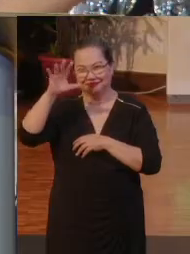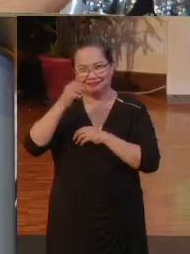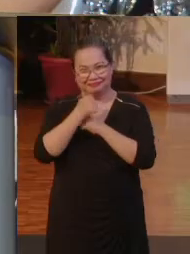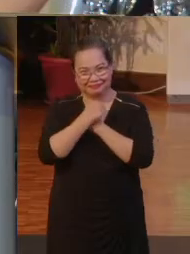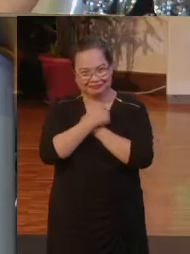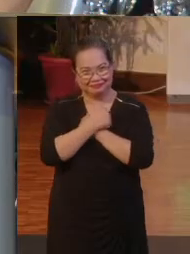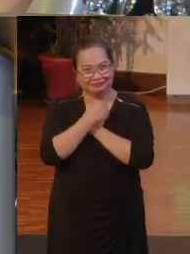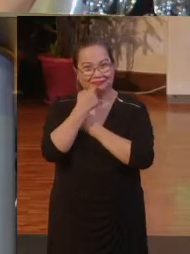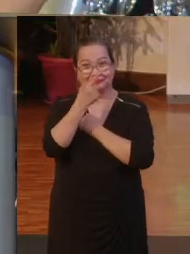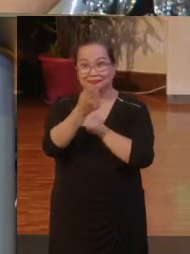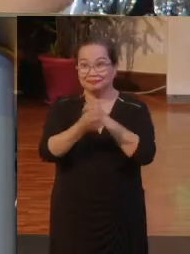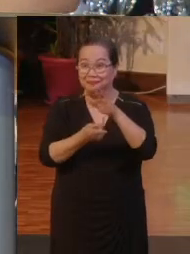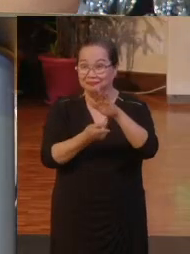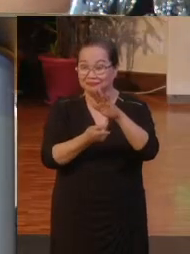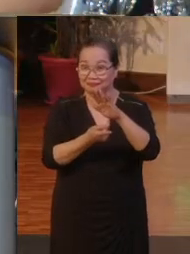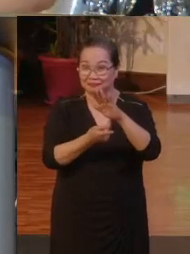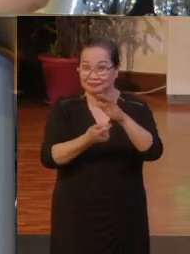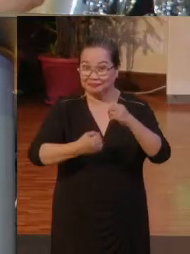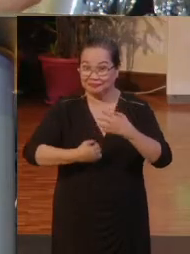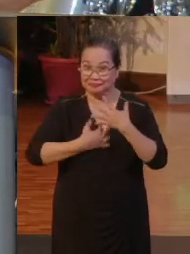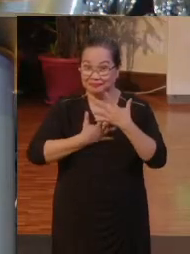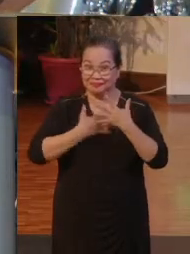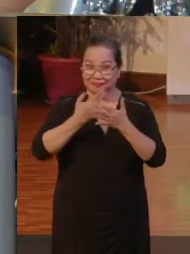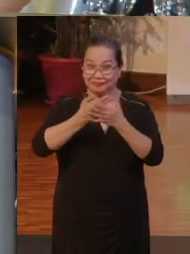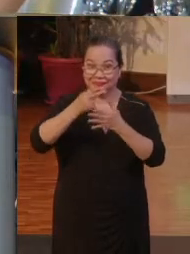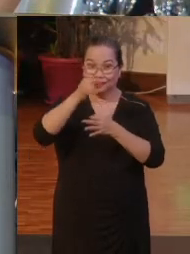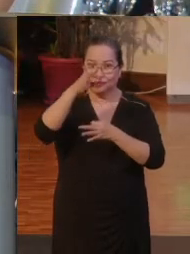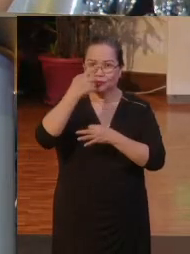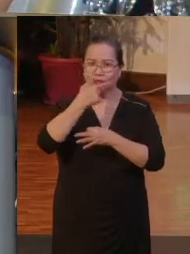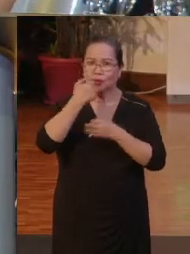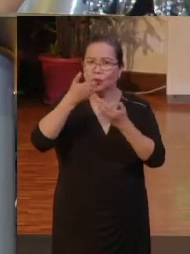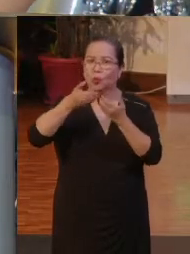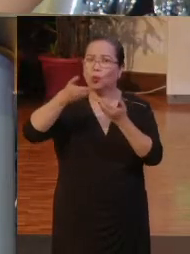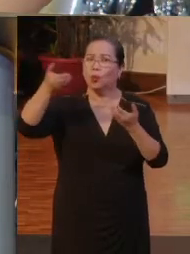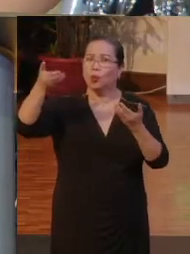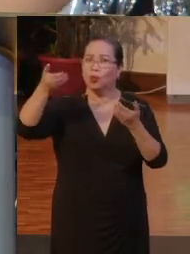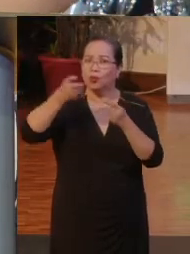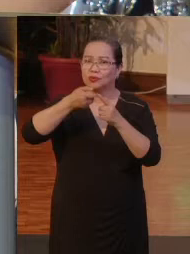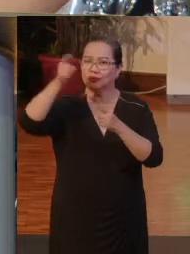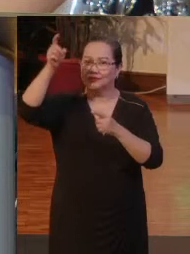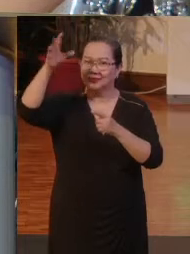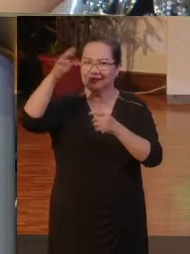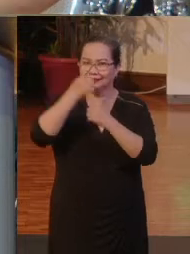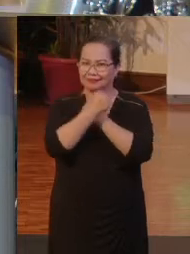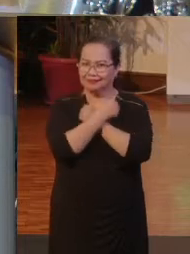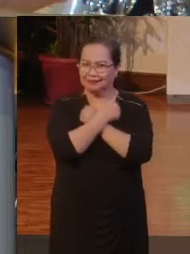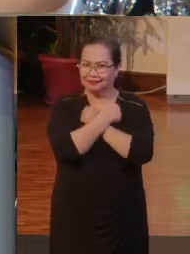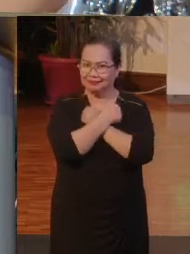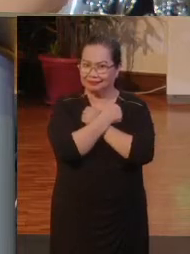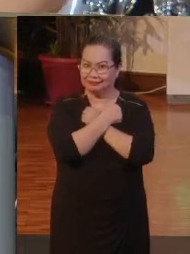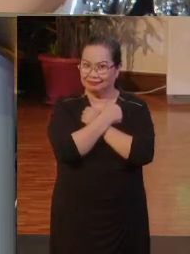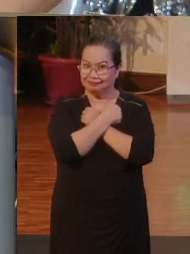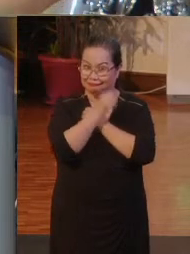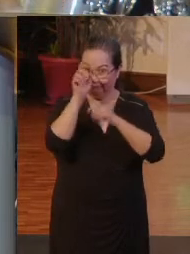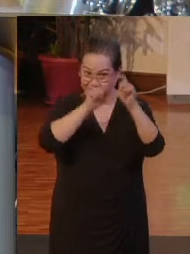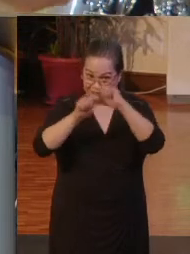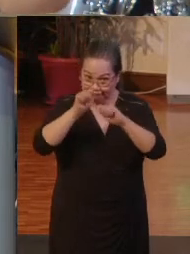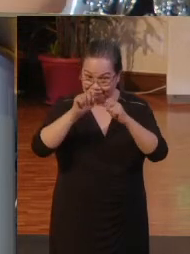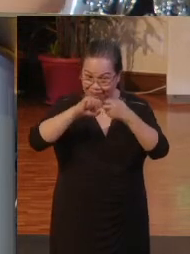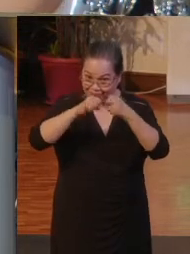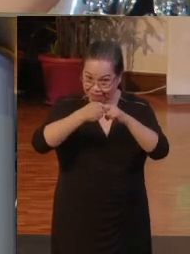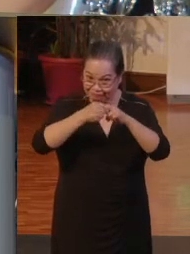Pero ang sabi ni Pablo, sa inspirasyon ng Diwang Banal, who shall separate us from the love of Christ? Shall tribulation